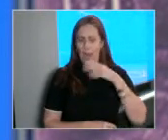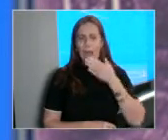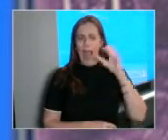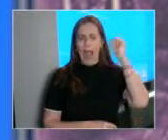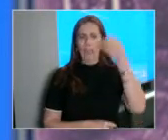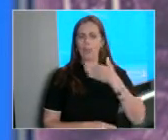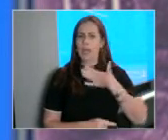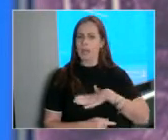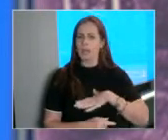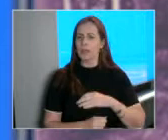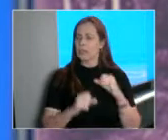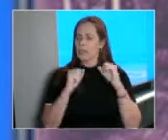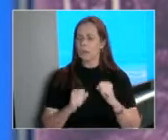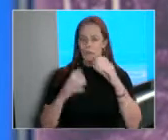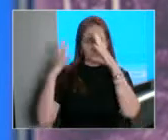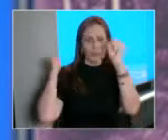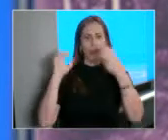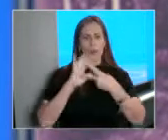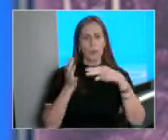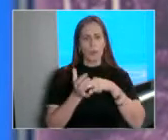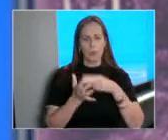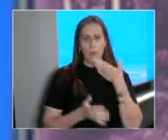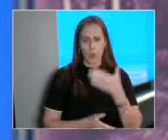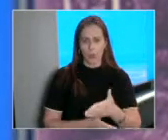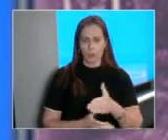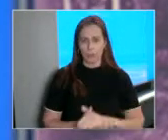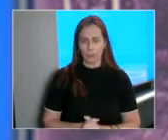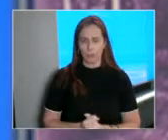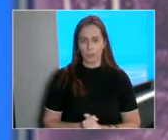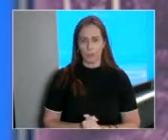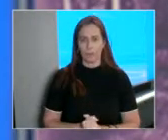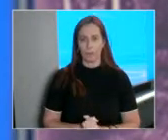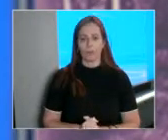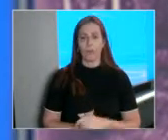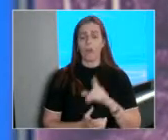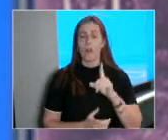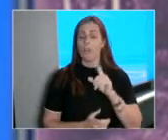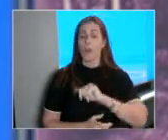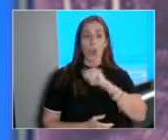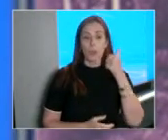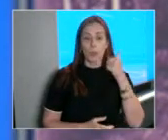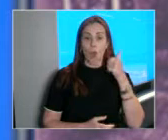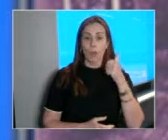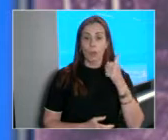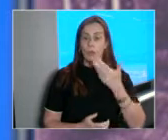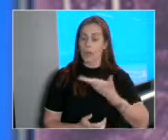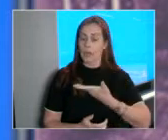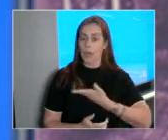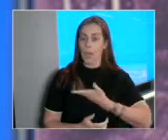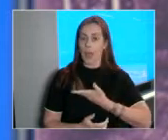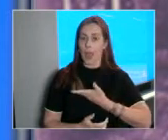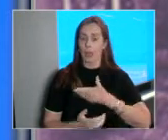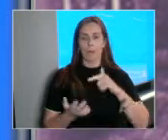שאף לכונן יסודות דיפלומטיים ומדינים ליישוב היהודי בארץ ישראל, ובראש ובראשונה, השגת